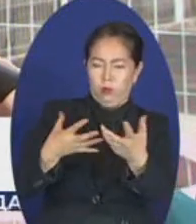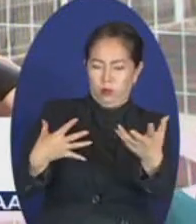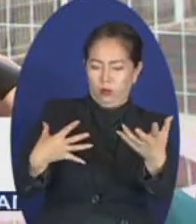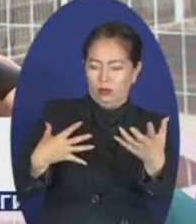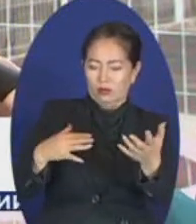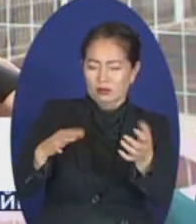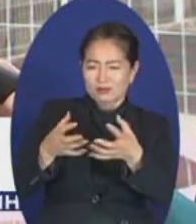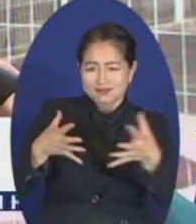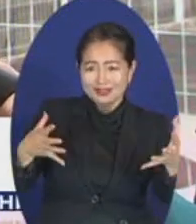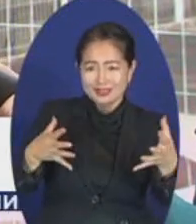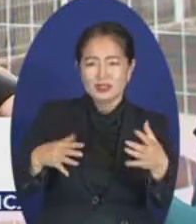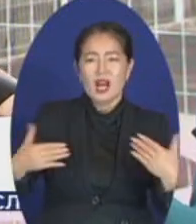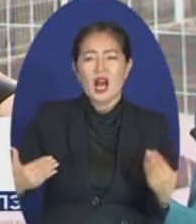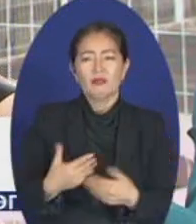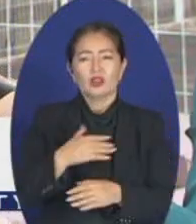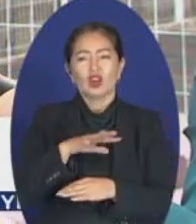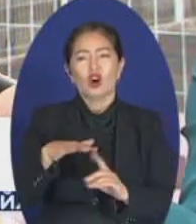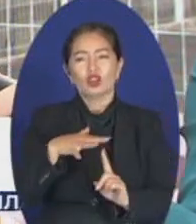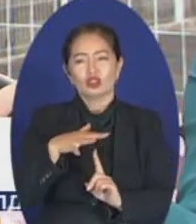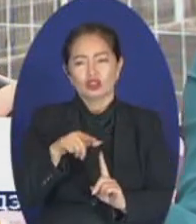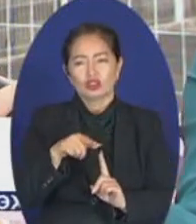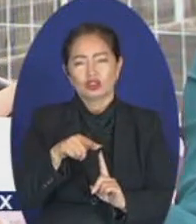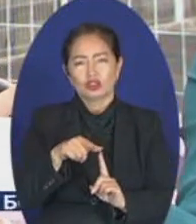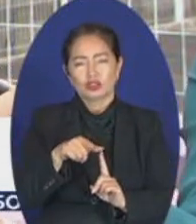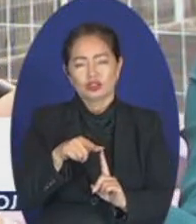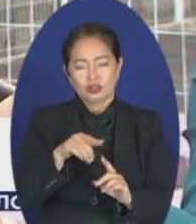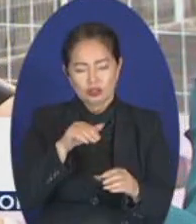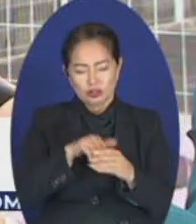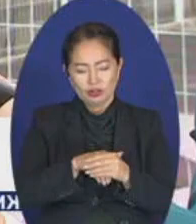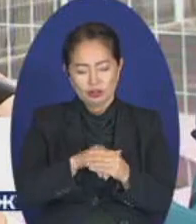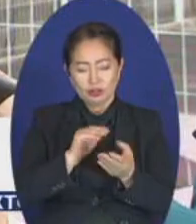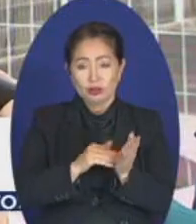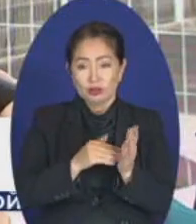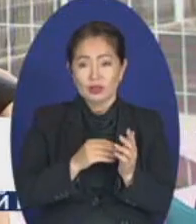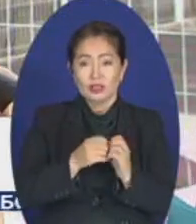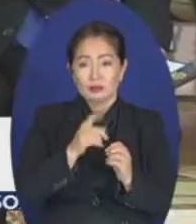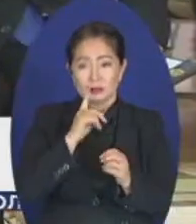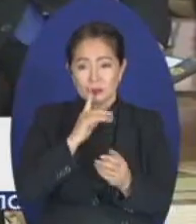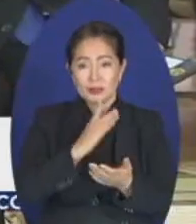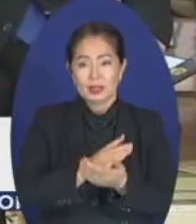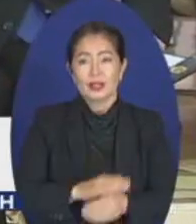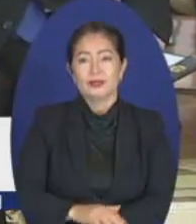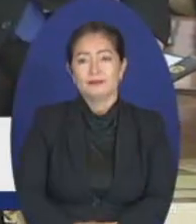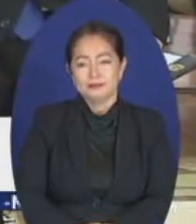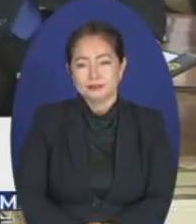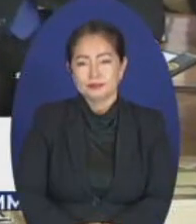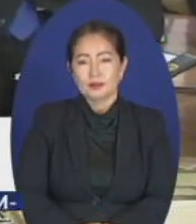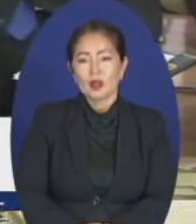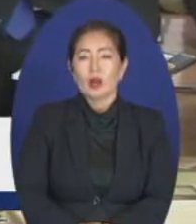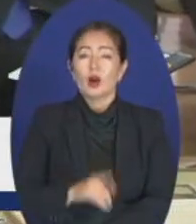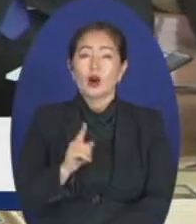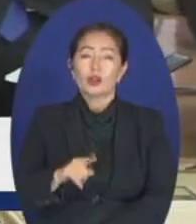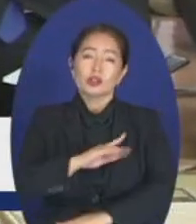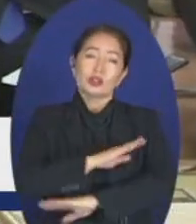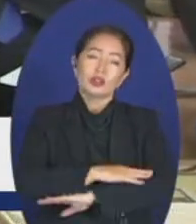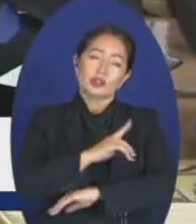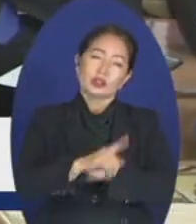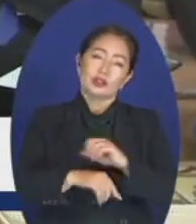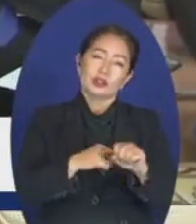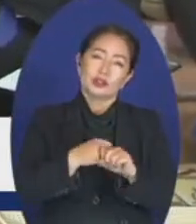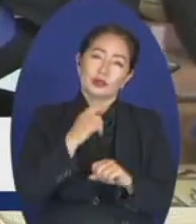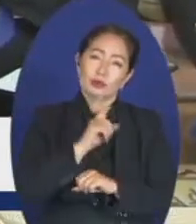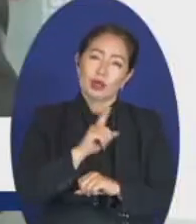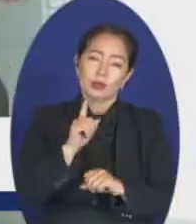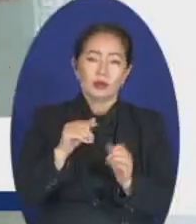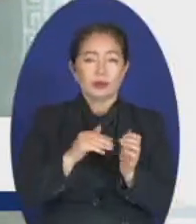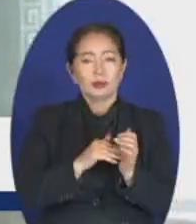яг хүний амьдрах орчинд руу чиглэлсэн ийм зүйл төлөвлөлтийг одоо бид нар хийхээр бол одоо бэлдэж байгаа. Энэ хичээлийн жилд нийслэлийн хэмжээнд